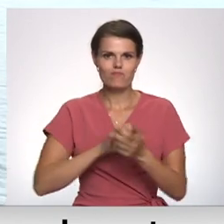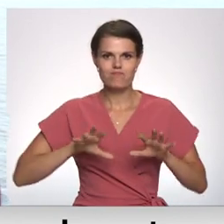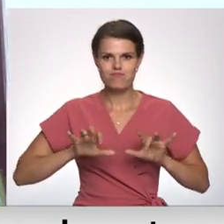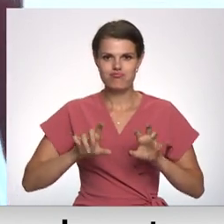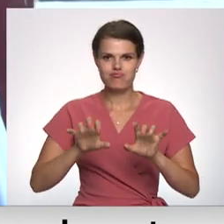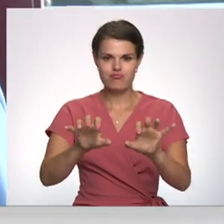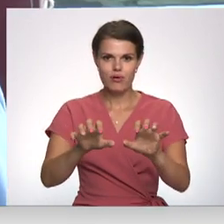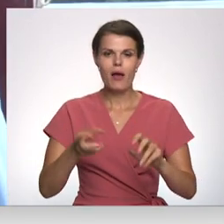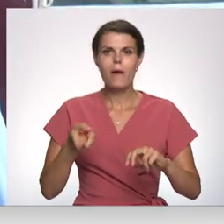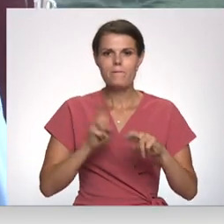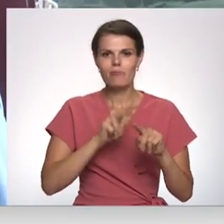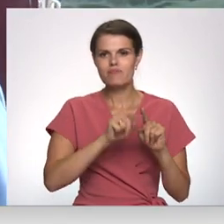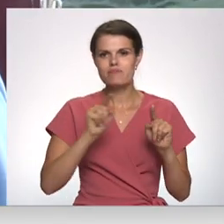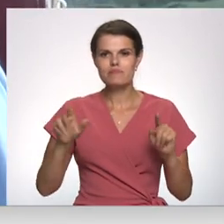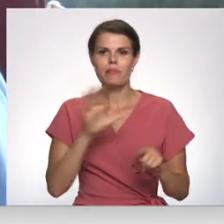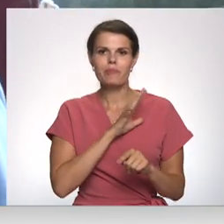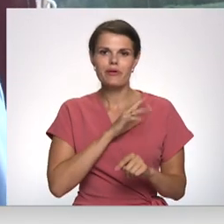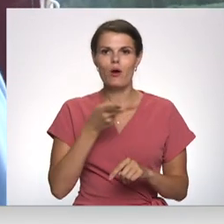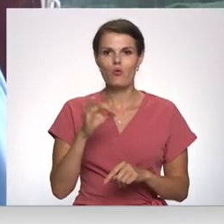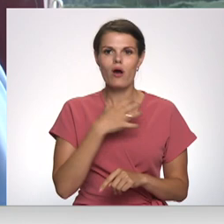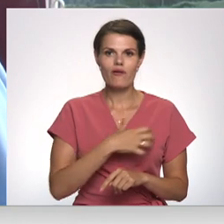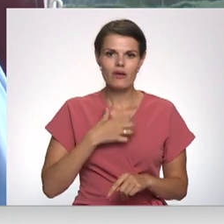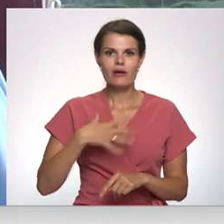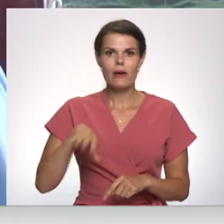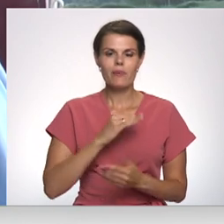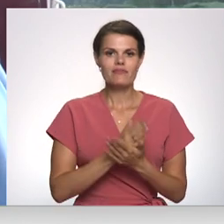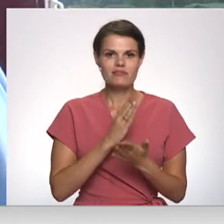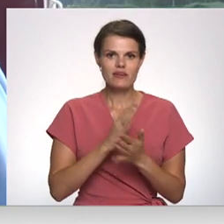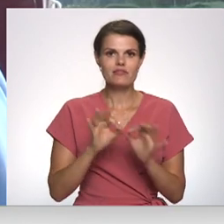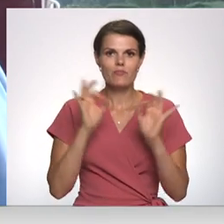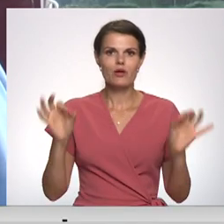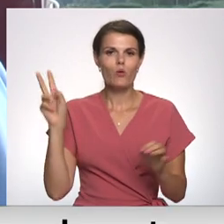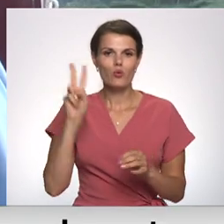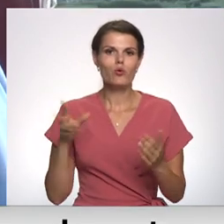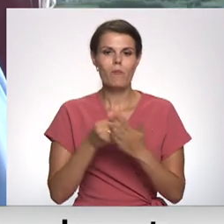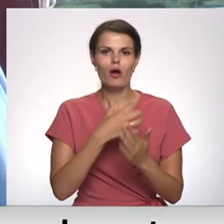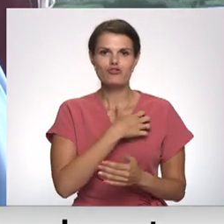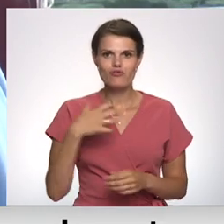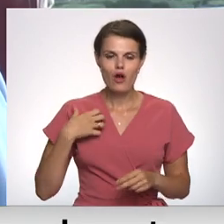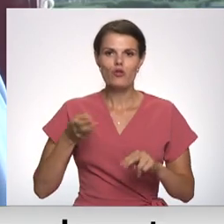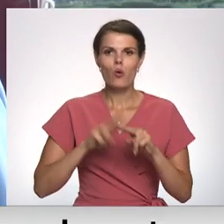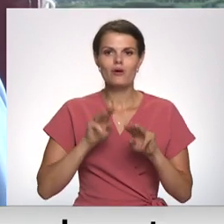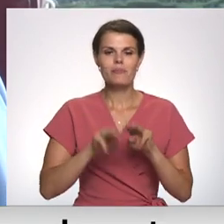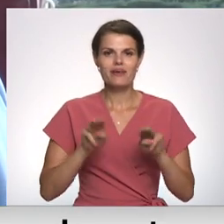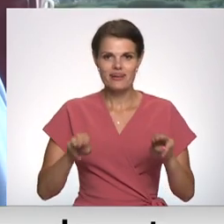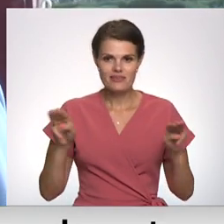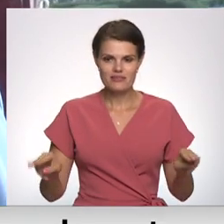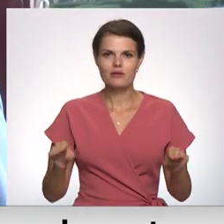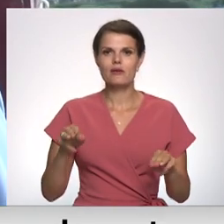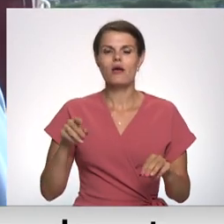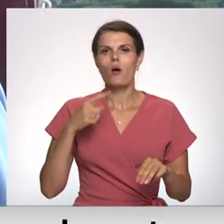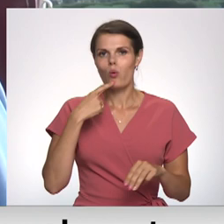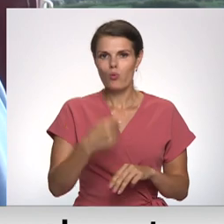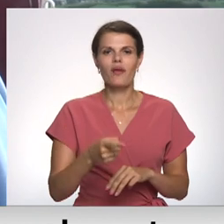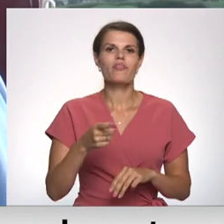visiem tiem pasākumiem, ko vajadzētu veikt, mēs esam ierosinājuši Jūrmalas pašvaldībai un ministrijā noteikti